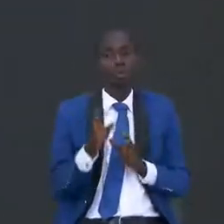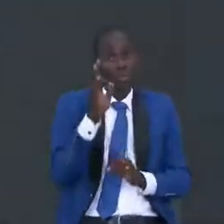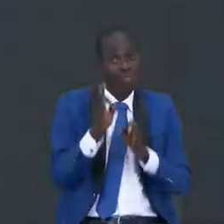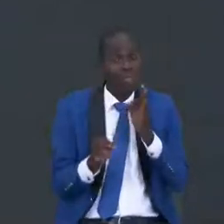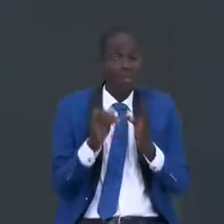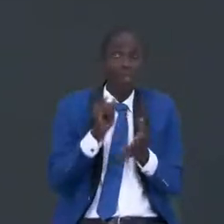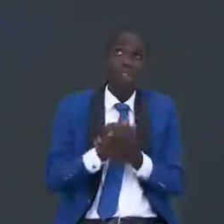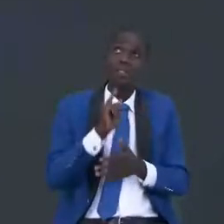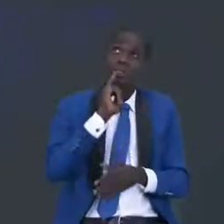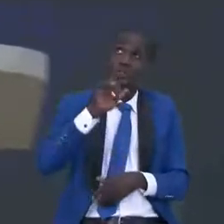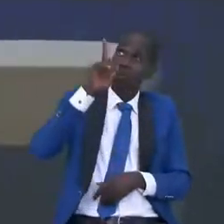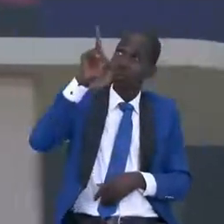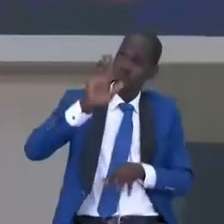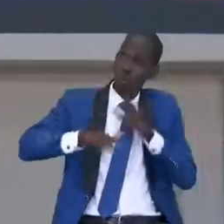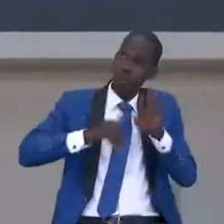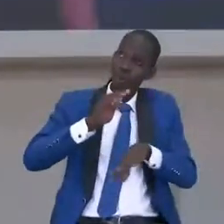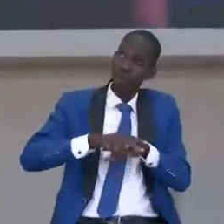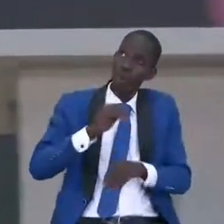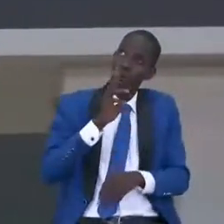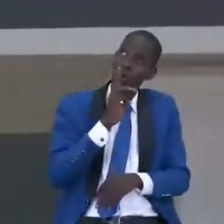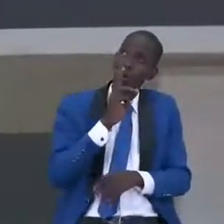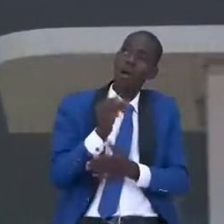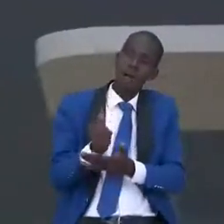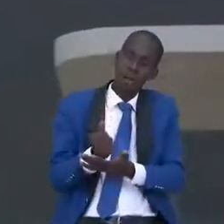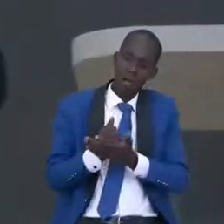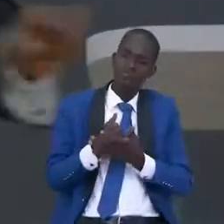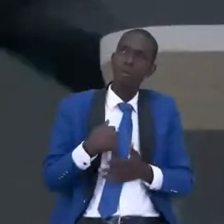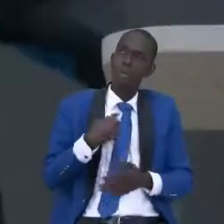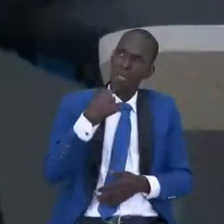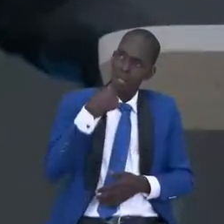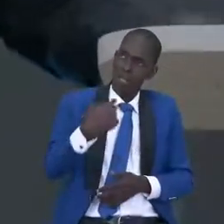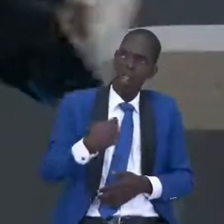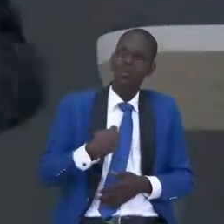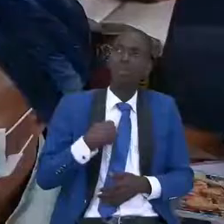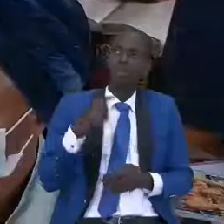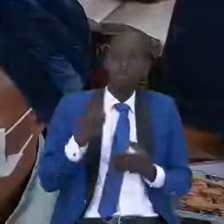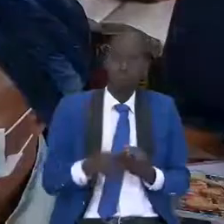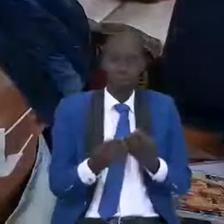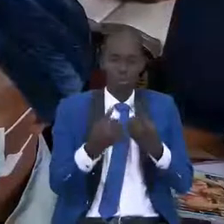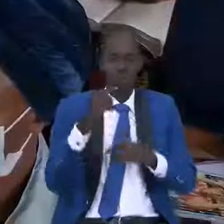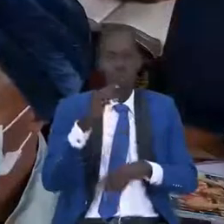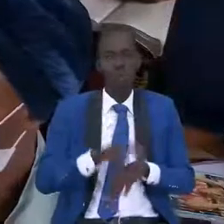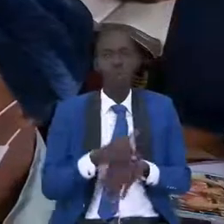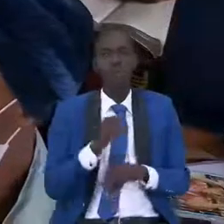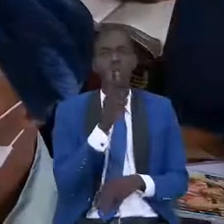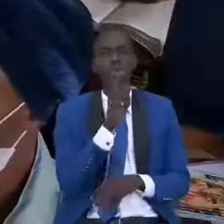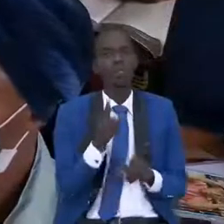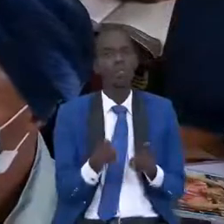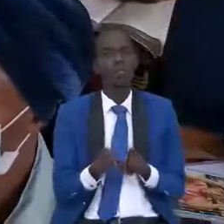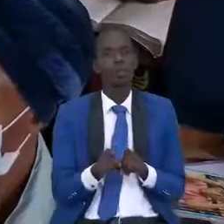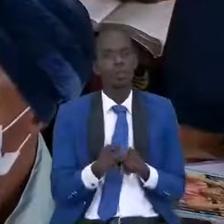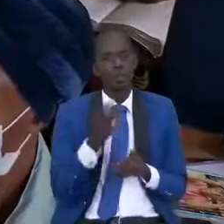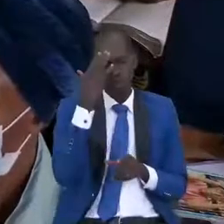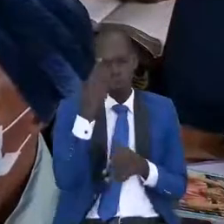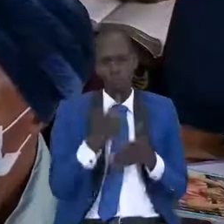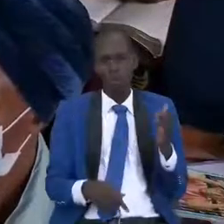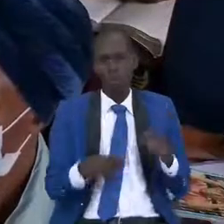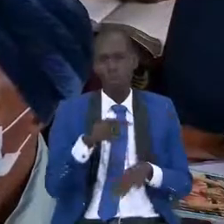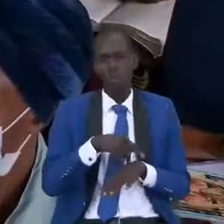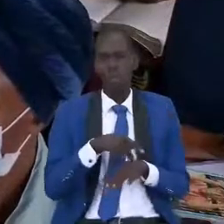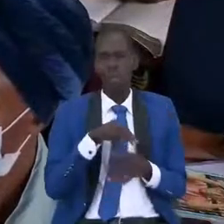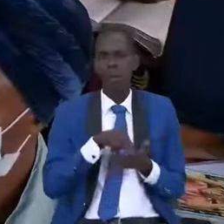toi, aide-moi et ordonne-moi de venir sur les eaux. Vous savez ce qu'il disait?